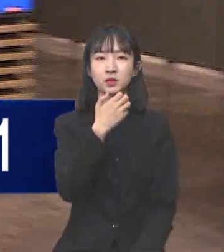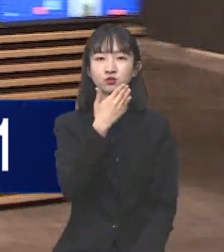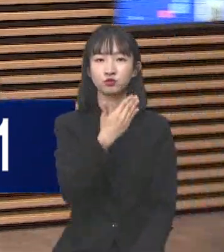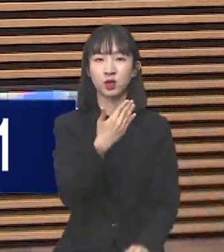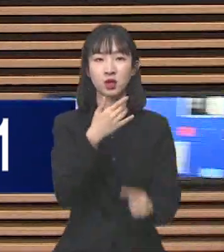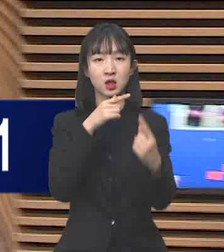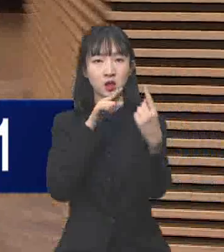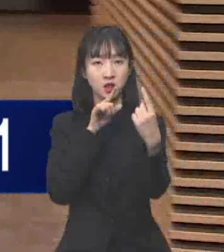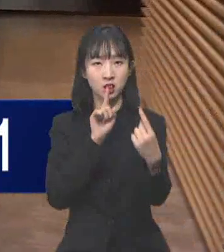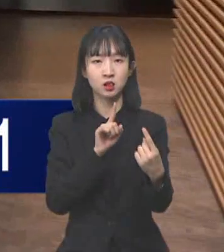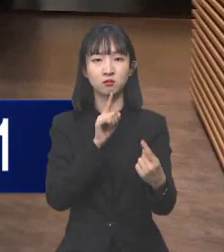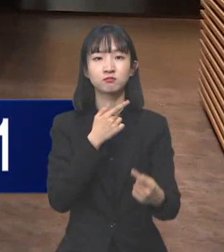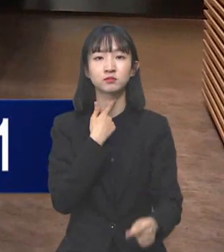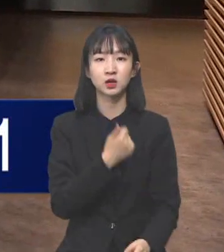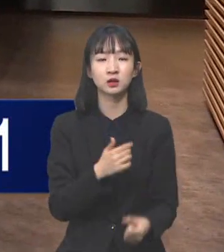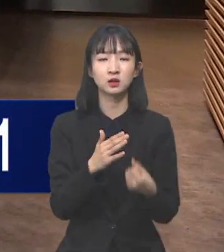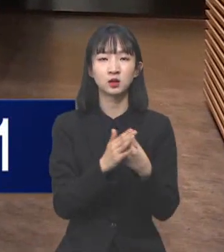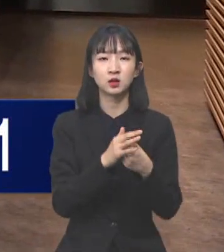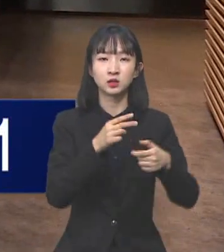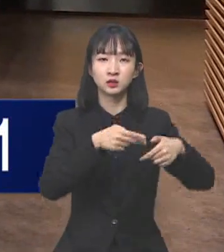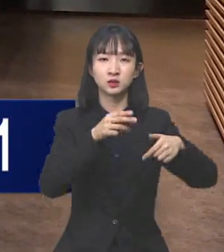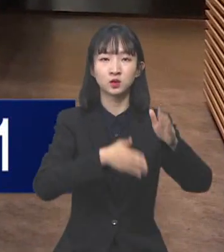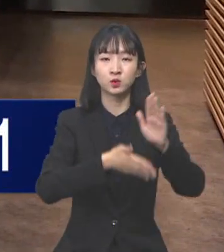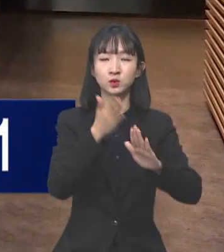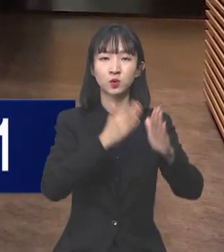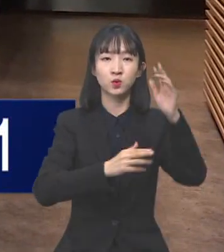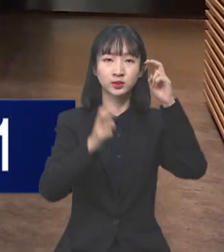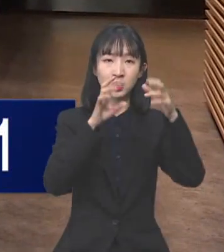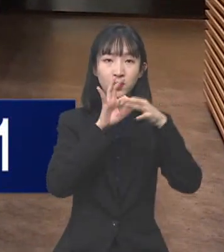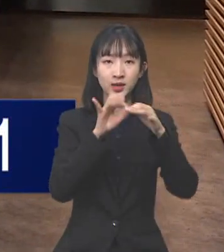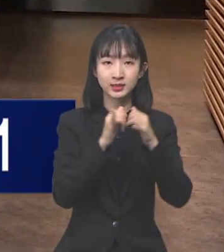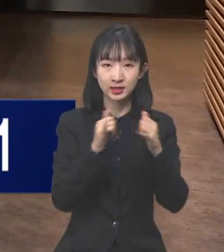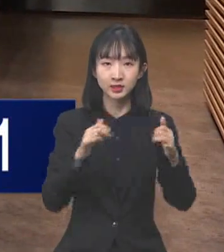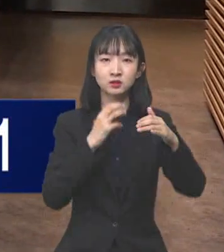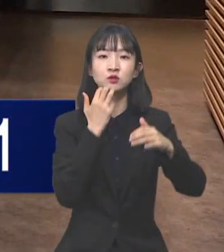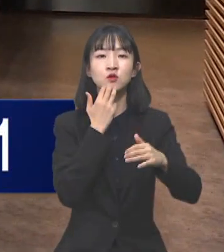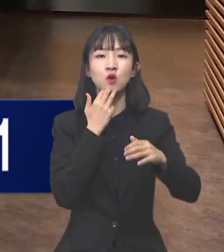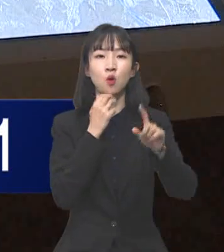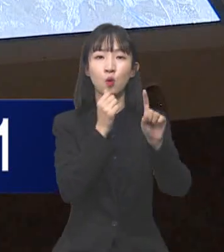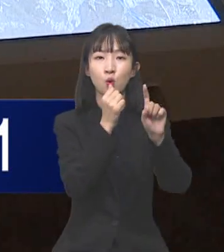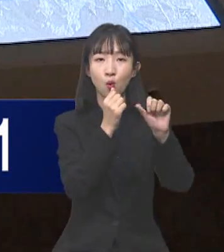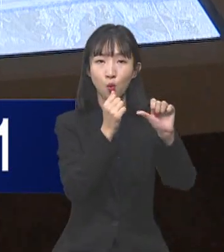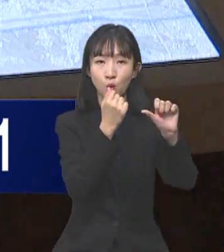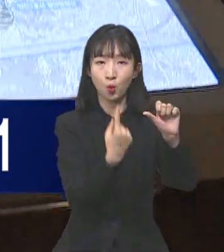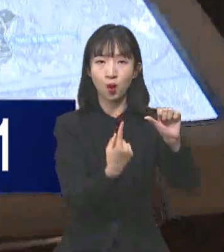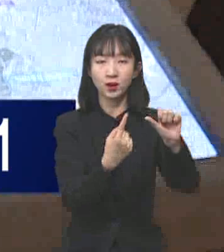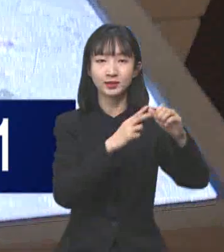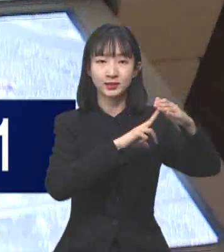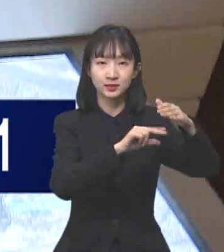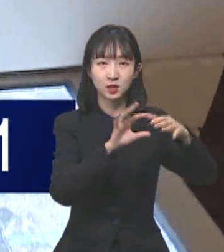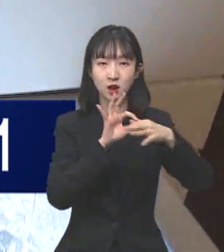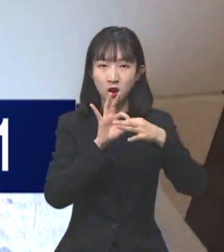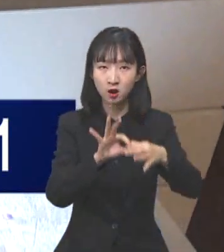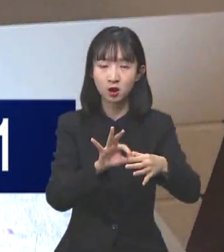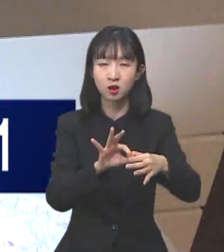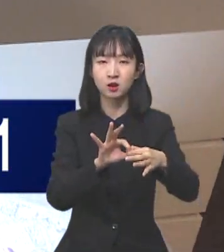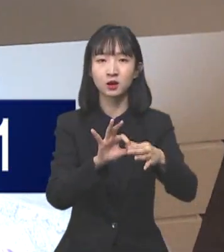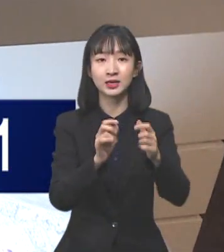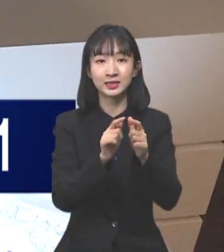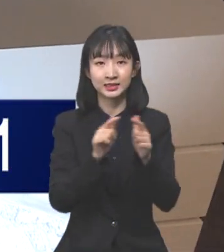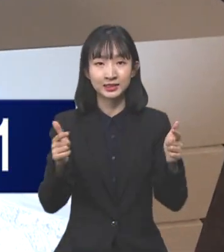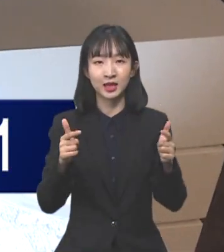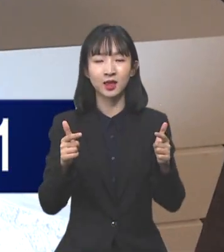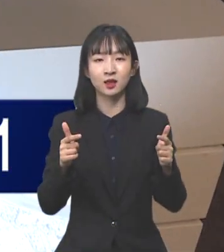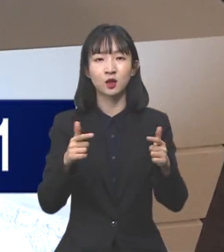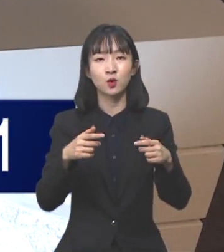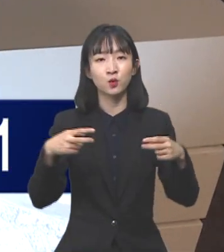있습니다 인천도시공사 관계자는 서울 5호선 검단 연장과 인천이 우선 김포 일산 연장 등의 광유